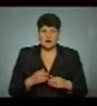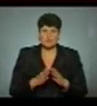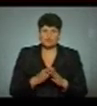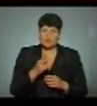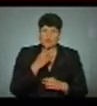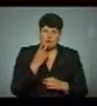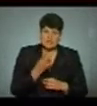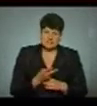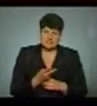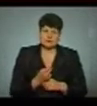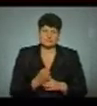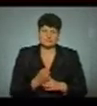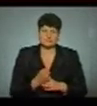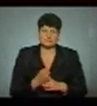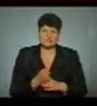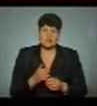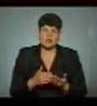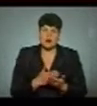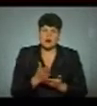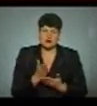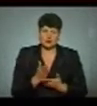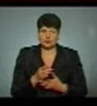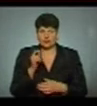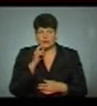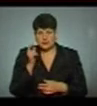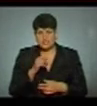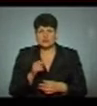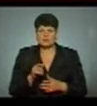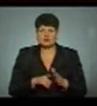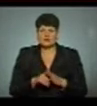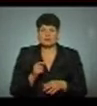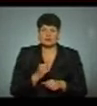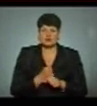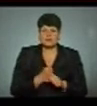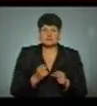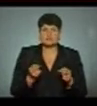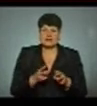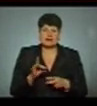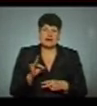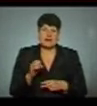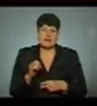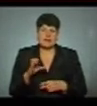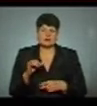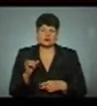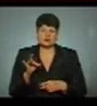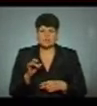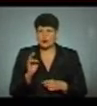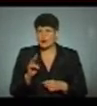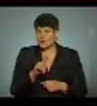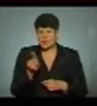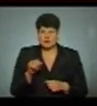показати карту. В Україні запрацював спеціальний ресурс, де кожен охочий може власне зайти і